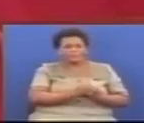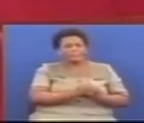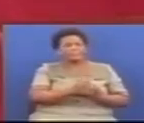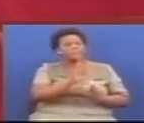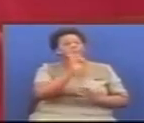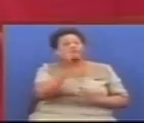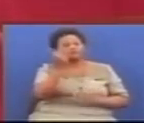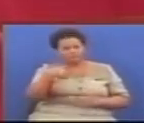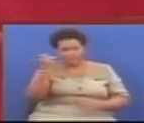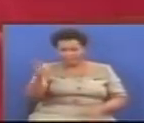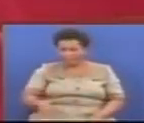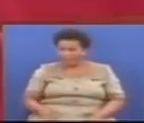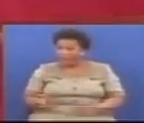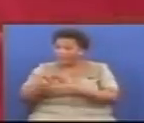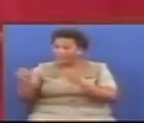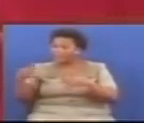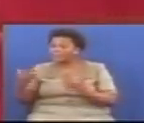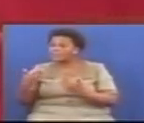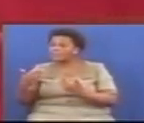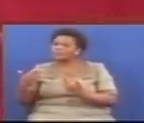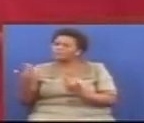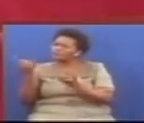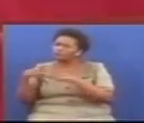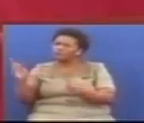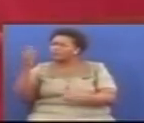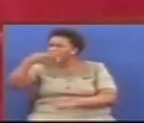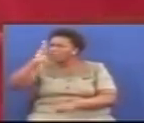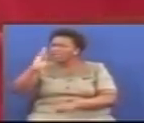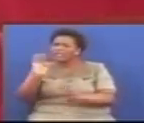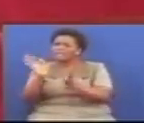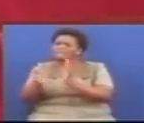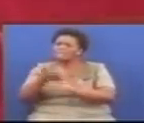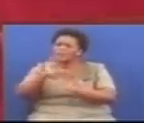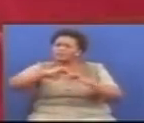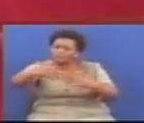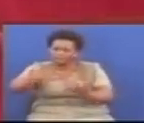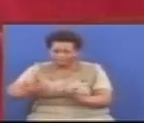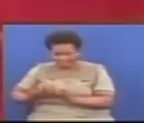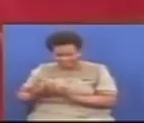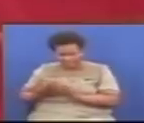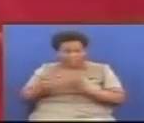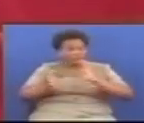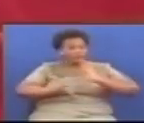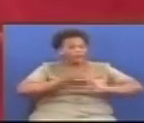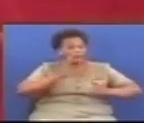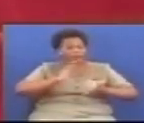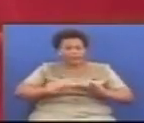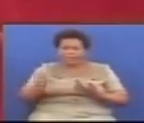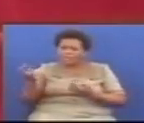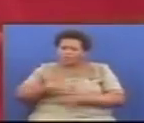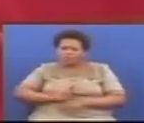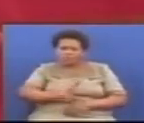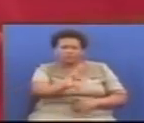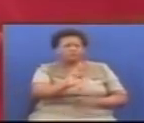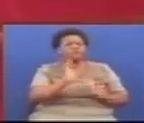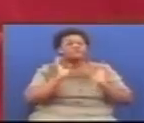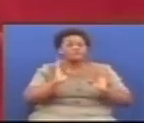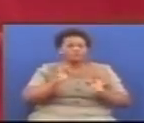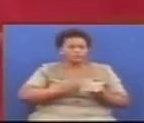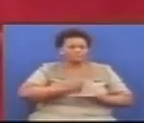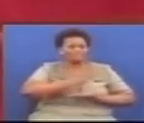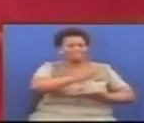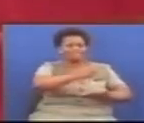vyote, na tulikubaliana mpeleke ruzuku ya kutosha kwenye halmashauri ili viongozi hawa wenye vitu wa